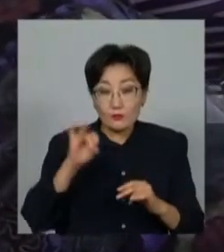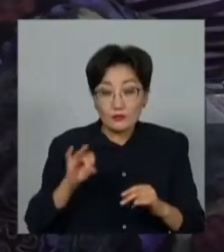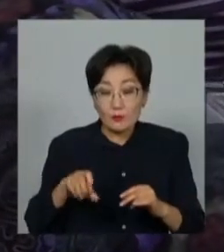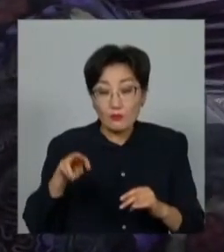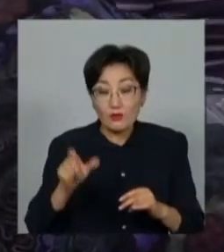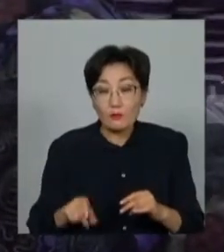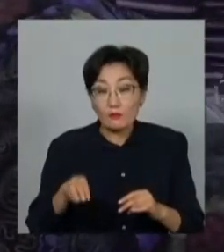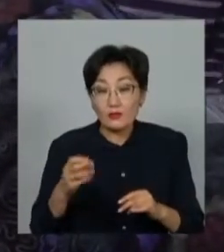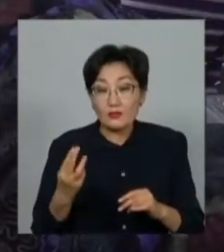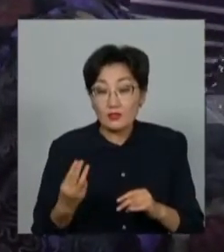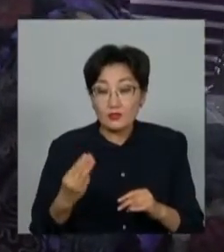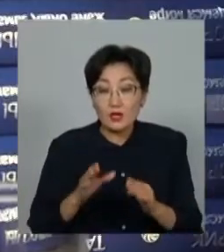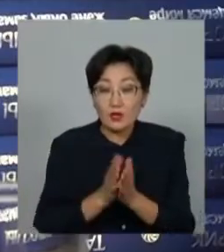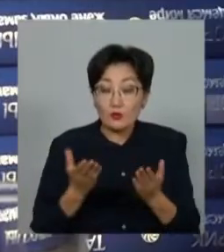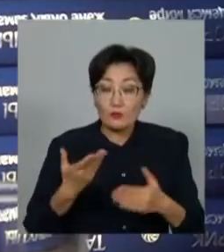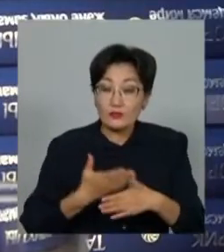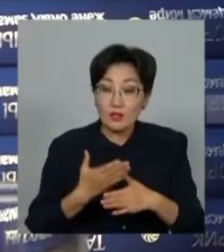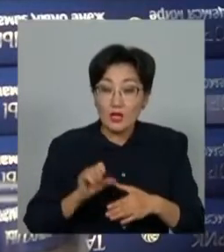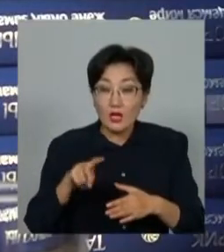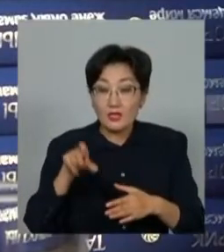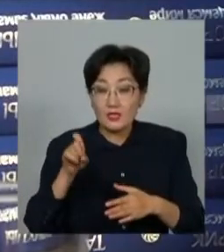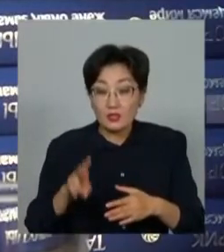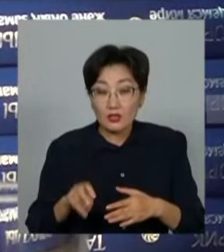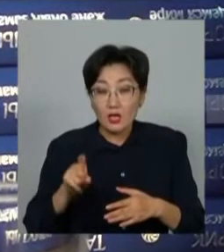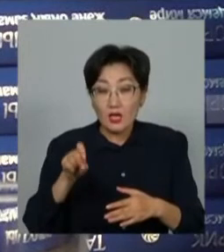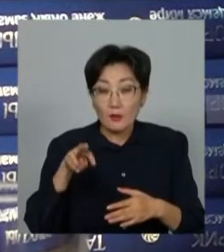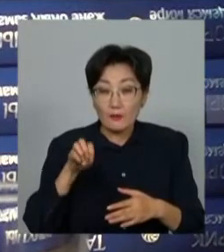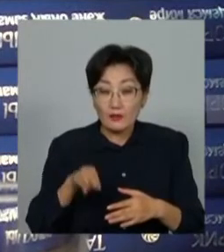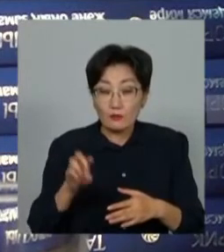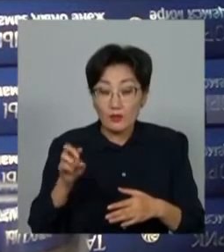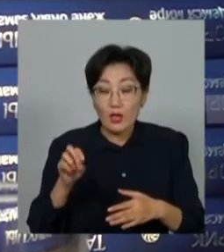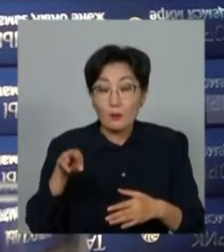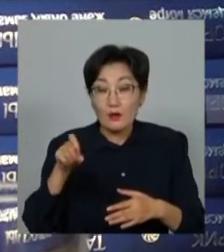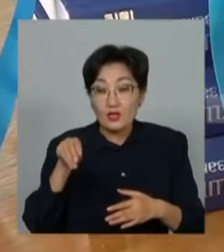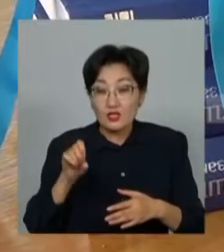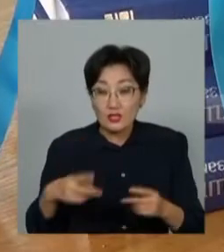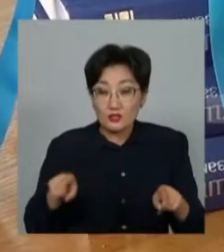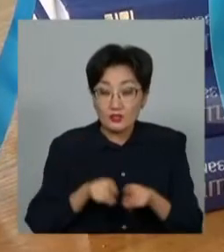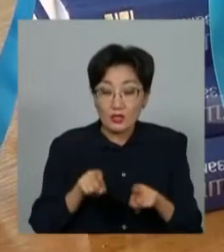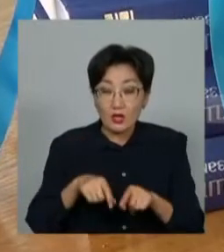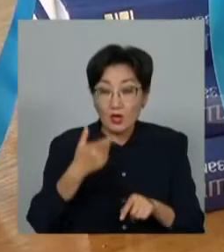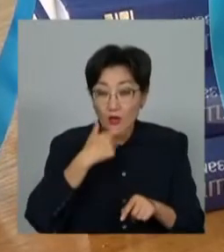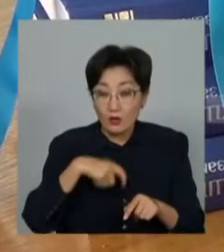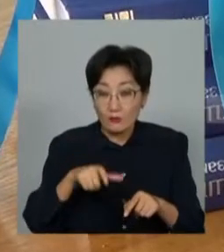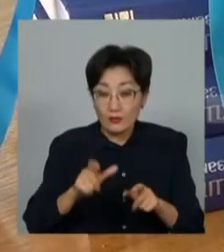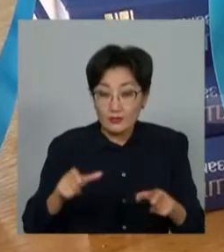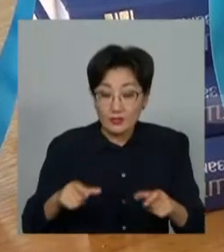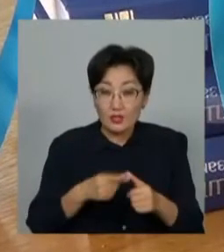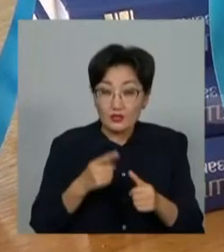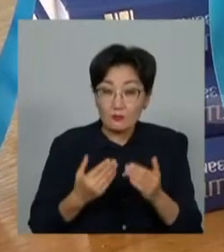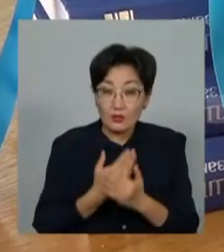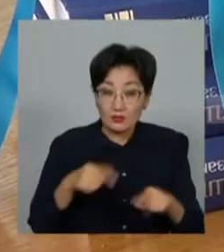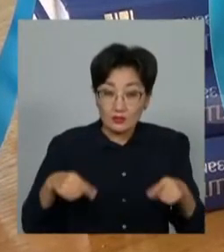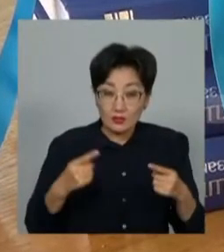Манаш Қабашұлының еңбектерінің арқасында Әлихан Бөкейханов, Ахмет Байтұрсынов, Мағжан Жұмабаев сынды алаш азаматтарының есімі қайта жаңғырған